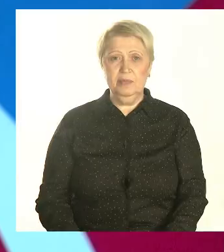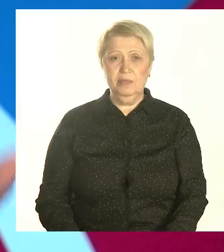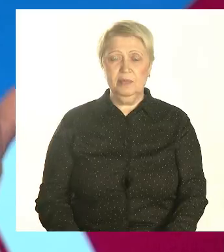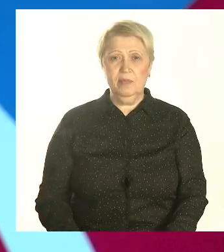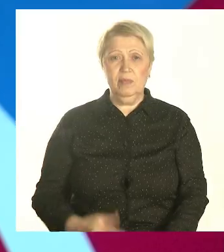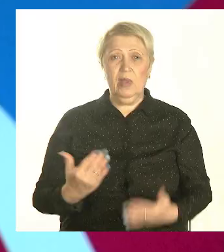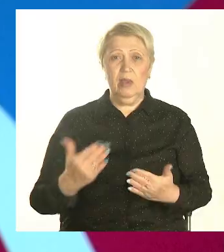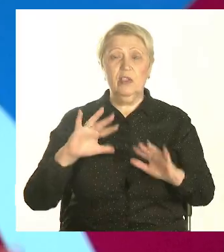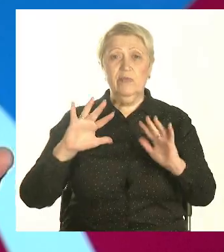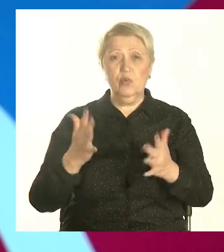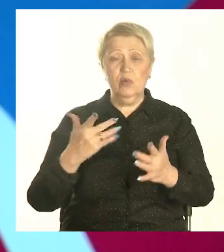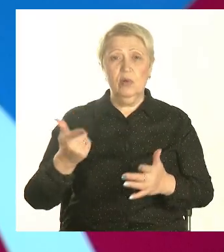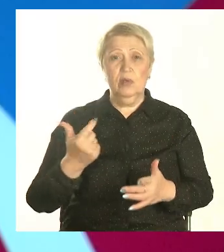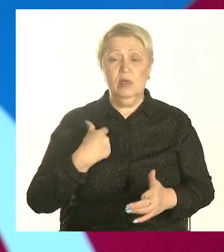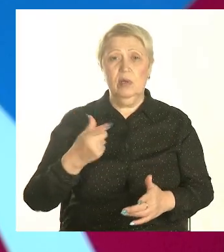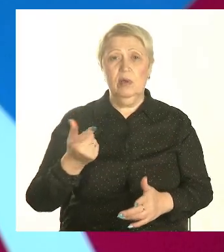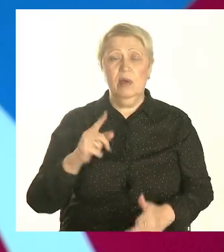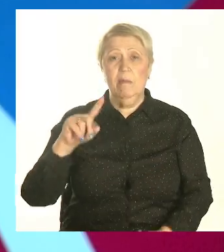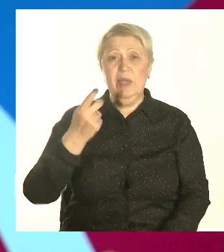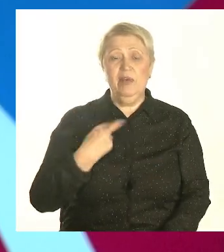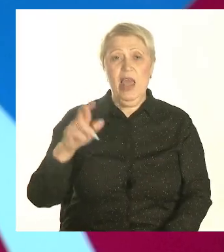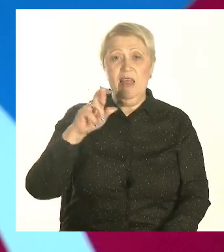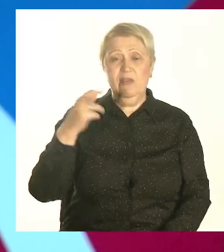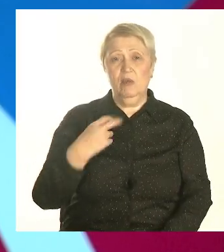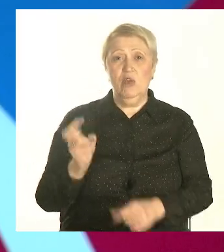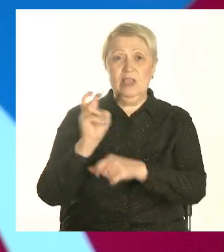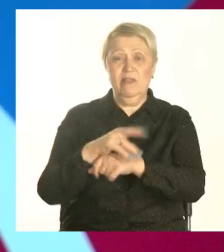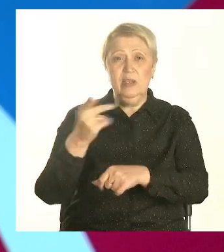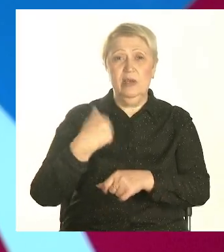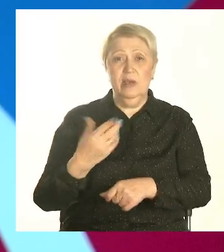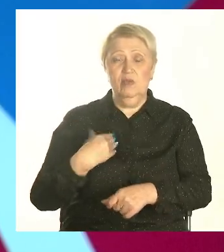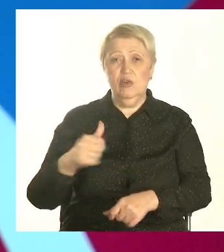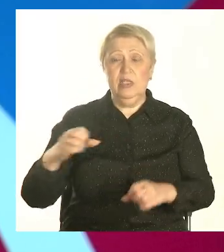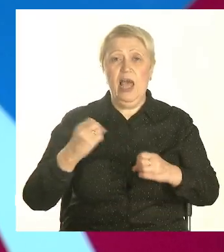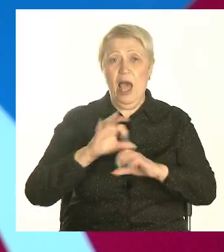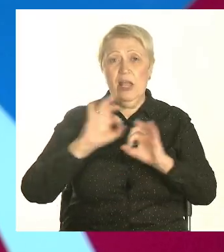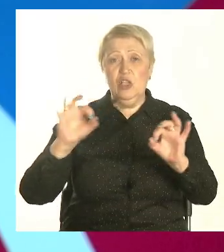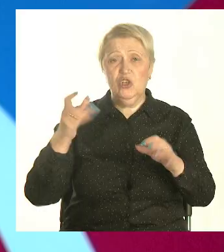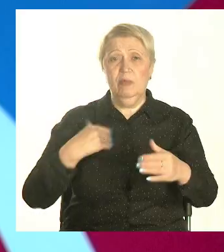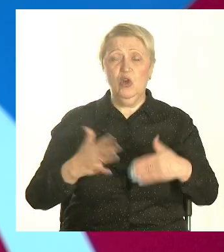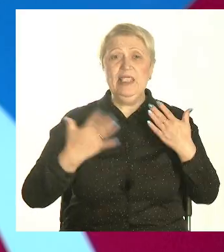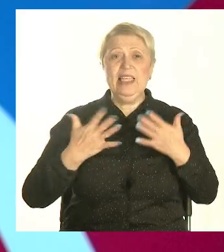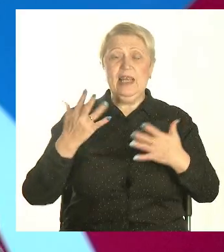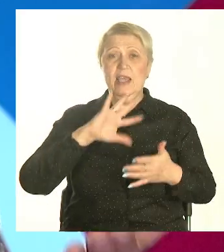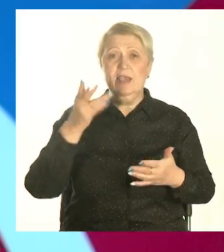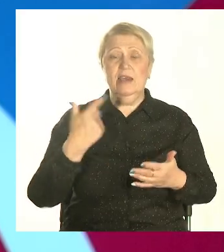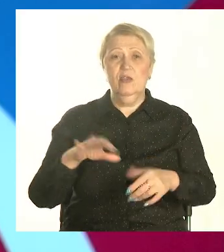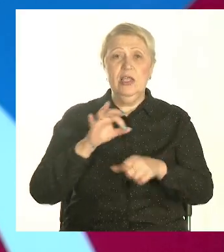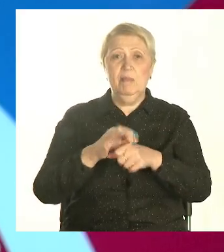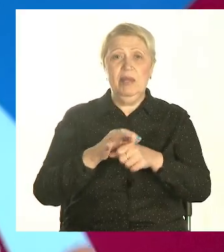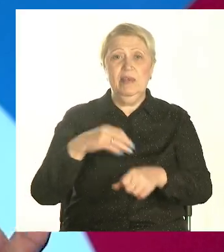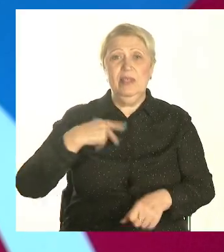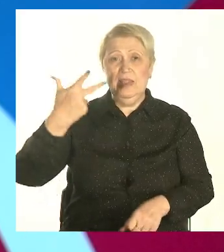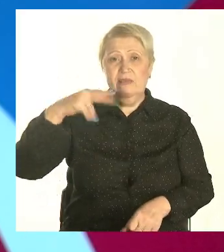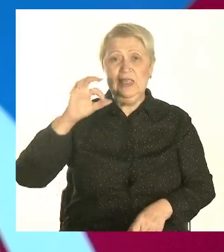если что, если я 1 января, выйдя утром в прекрасном настроении, встретив, проводив этот треклятый